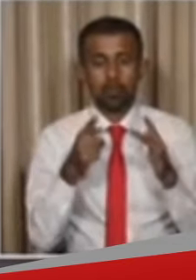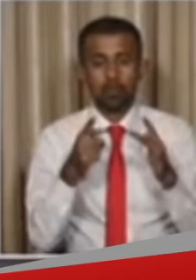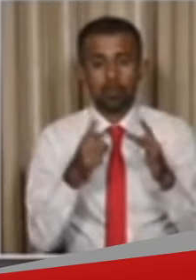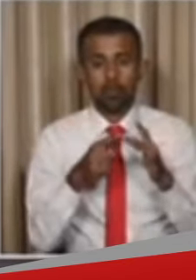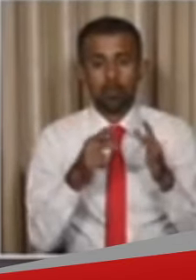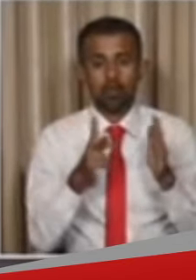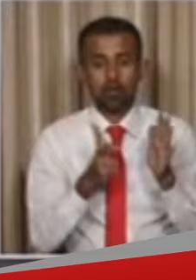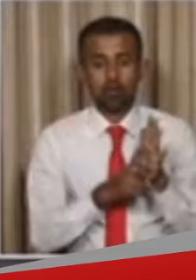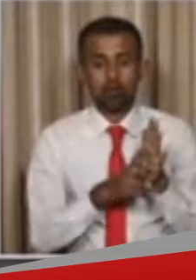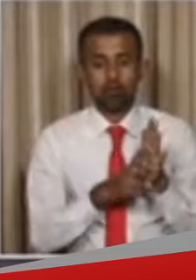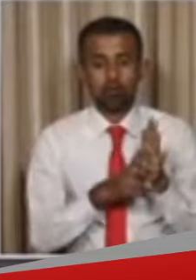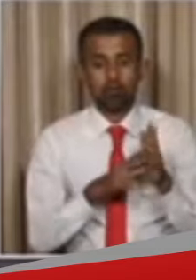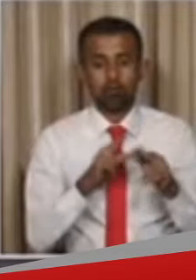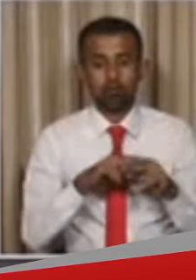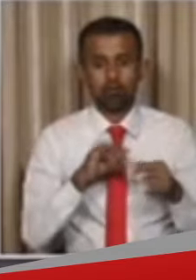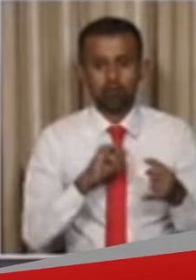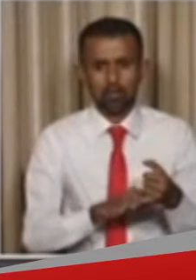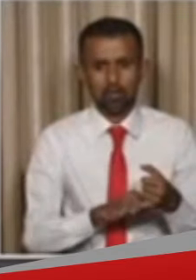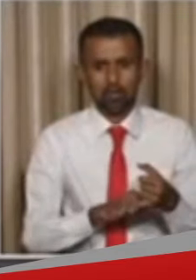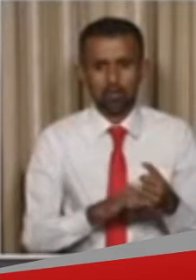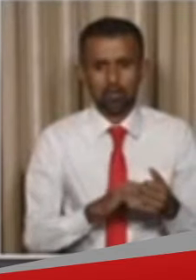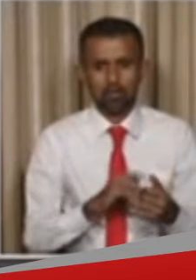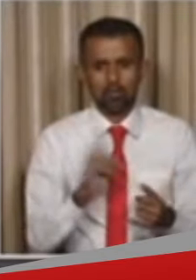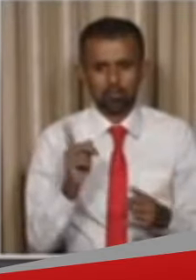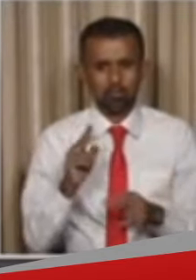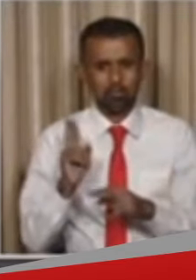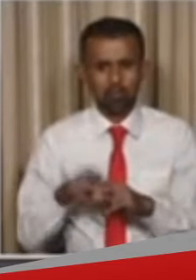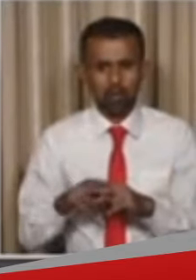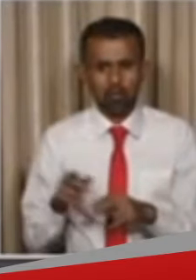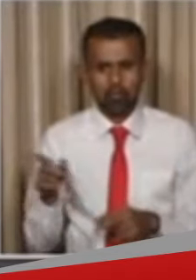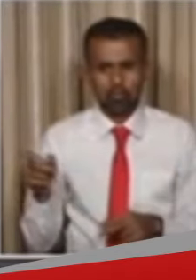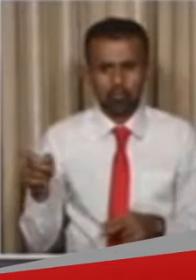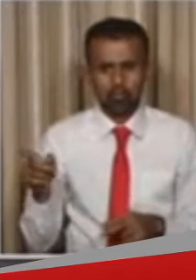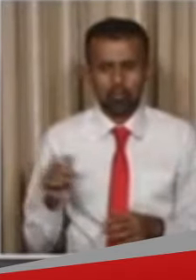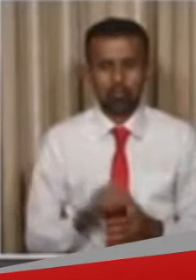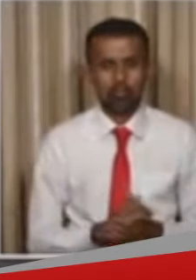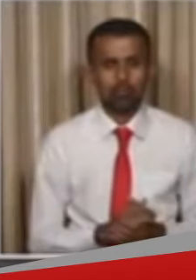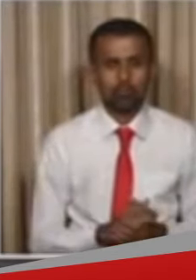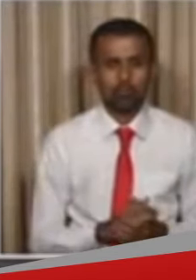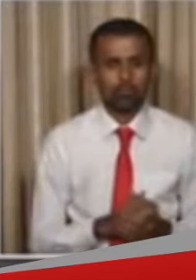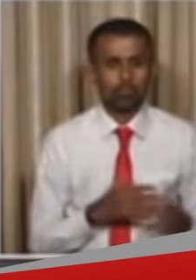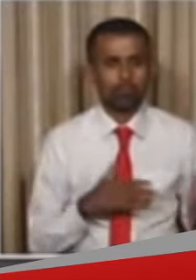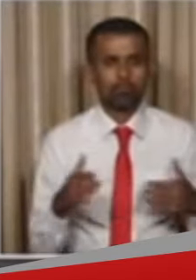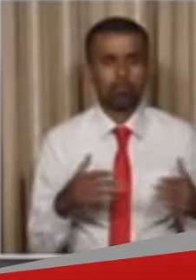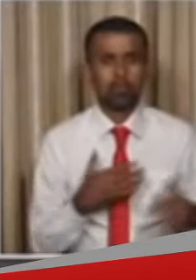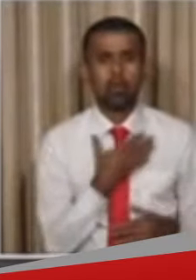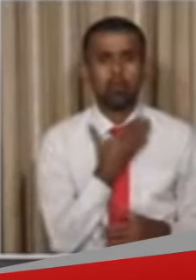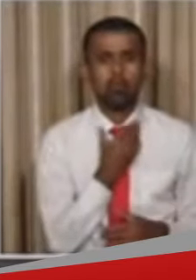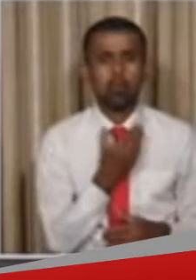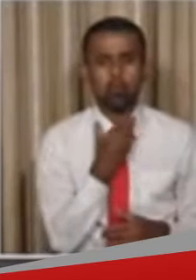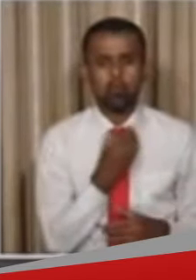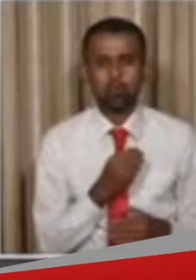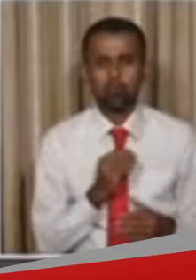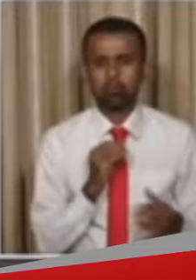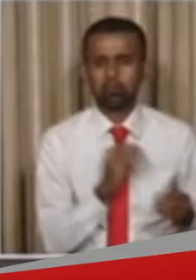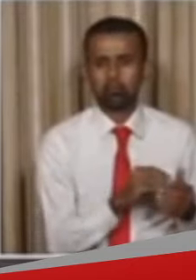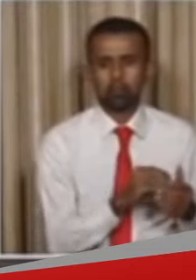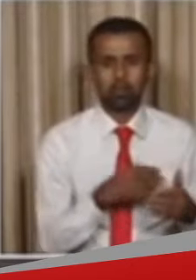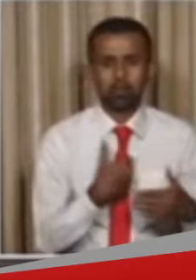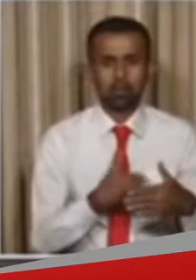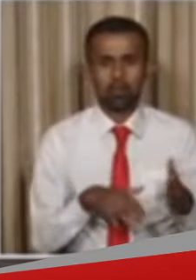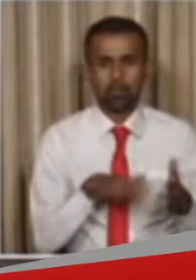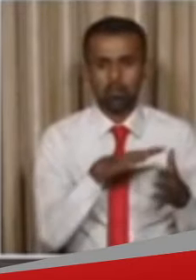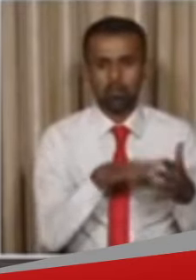IFVS කියලා ආයතනයක් මං හිතන්නේ කාගේ හරි හෙන්චයියෙක් විවිධ බොරු දේවල් ලියලා මේ කැබිනට් පත්‍රිකාවේ